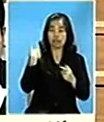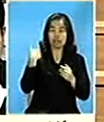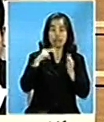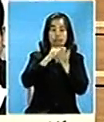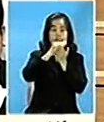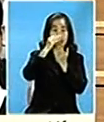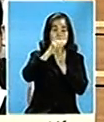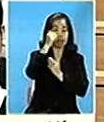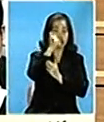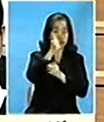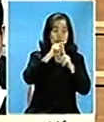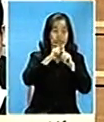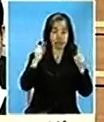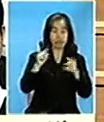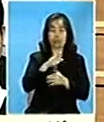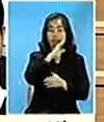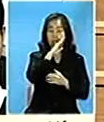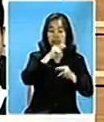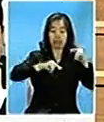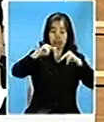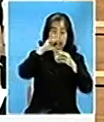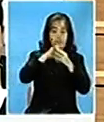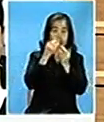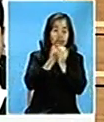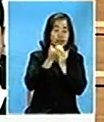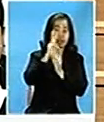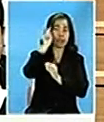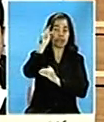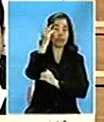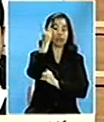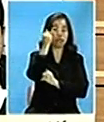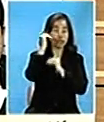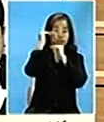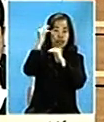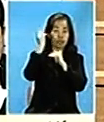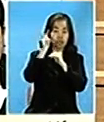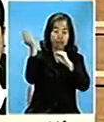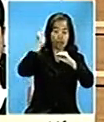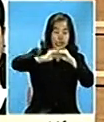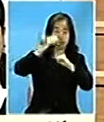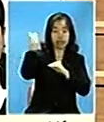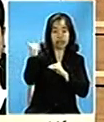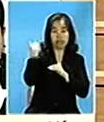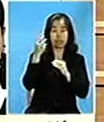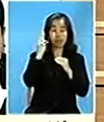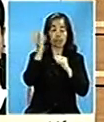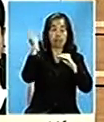างดีแต่ว่าถ้าหากว่าเราพิจารณาถึงยอดเงินกู้ที่รัฐบาลจะกู้เพิ่มขึ้นซึ่งกู้มากกว่